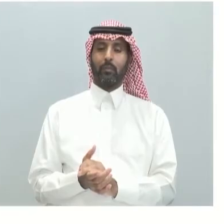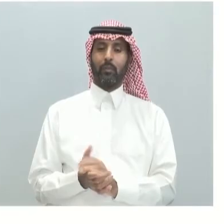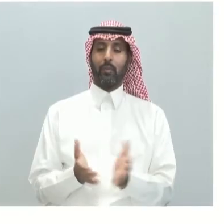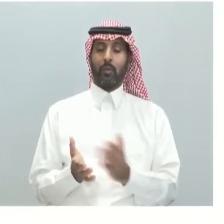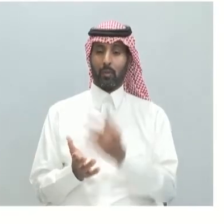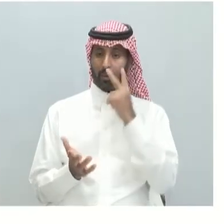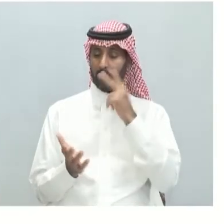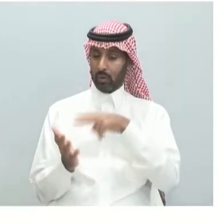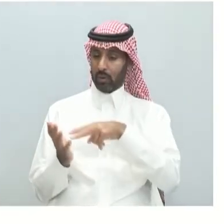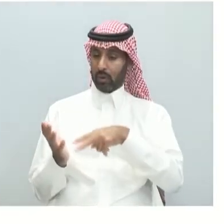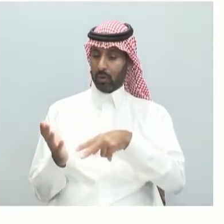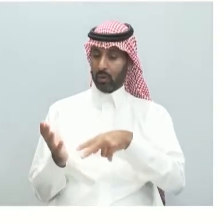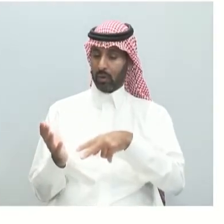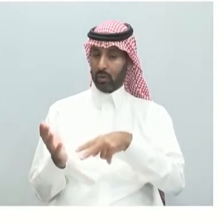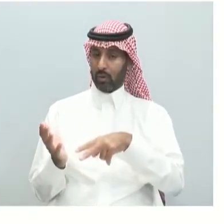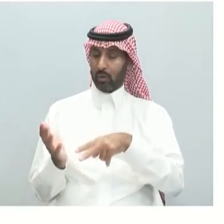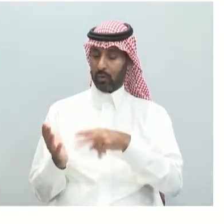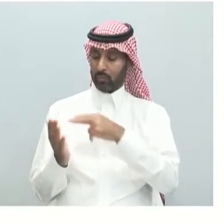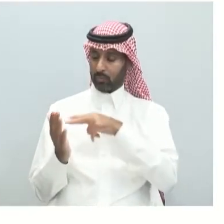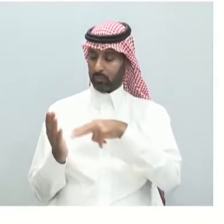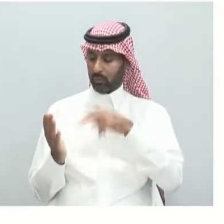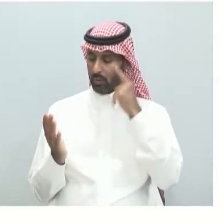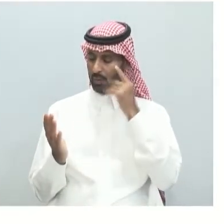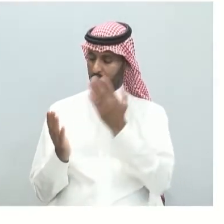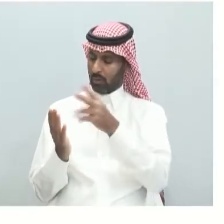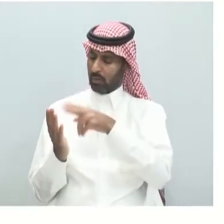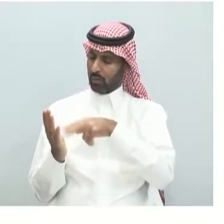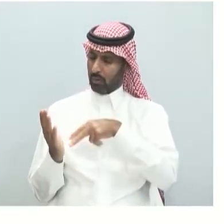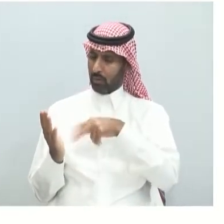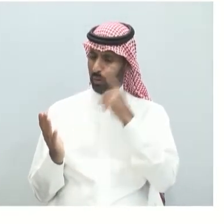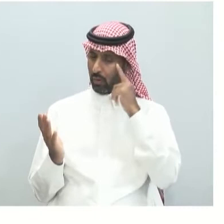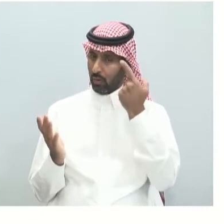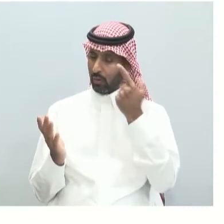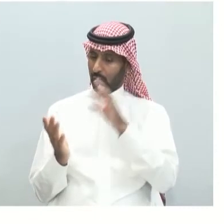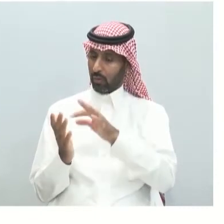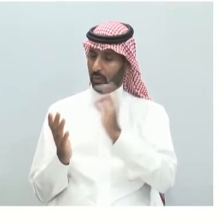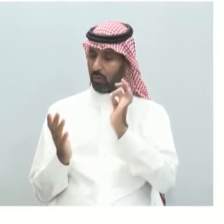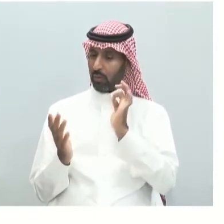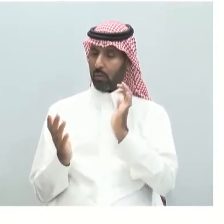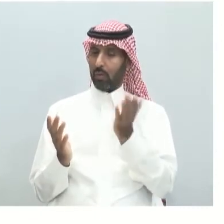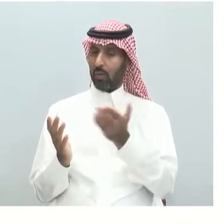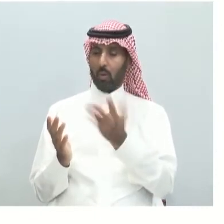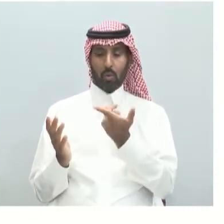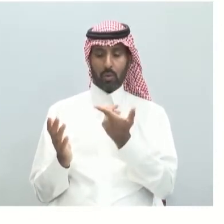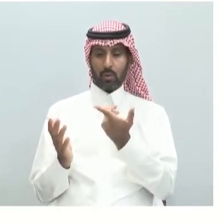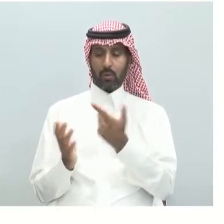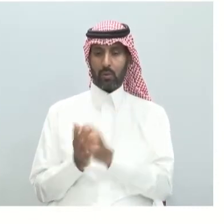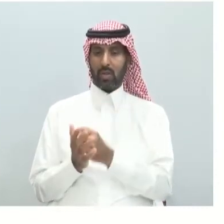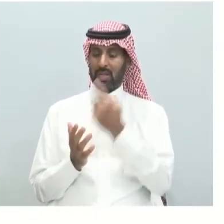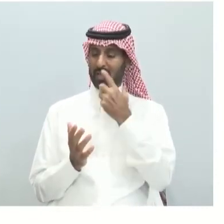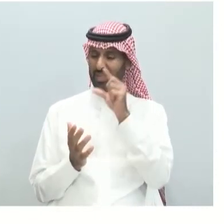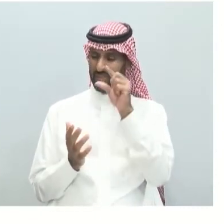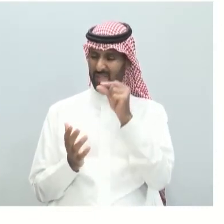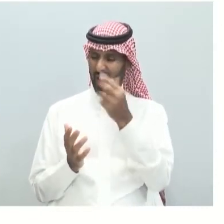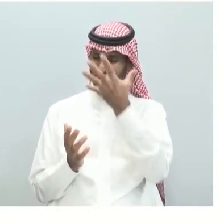من خلال استخدامك لقراءه التصفح تستطيع ان تجيب عن هذا السؤال